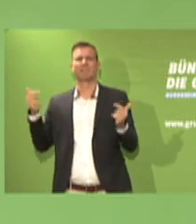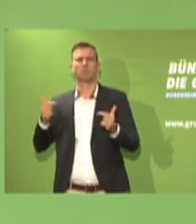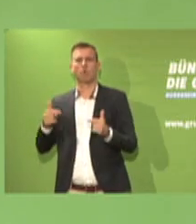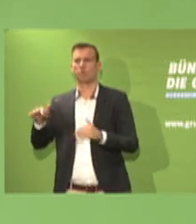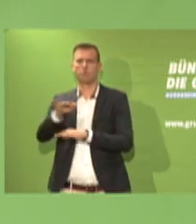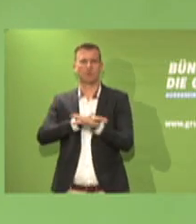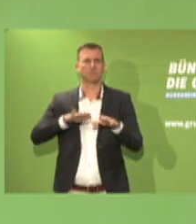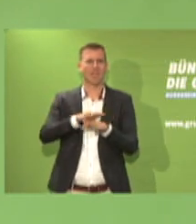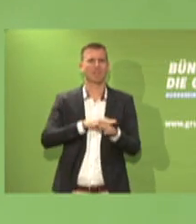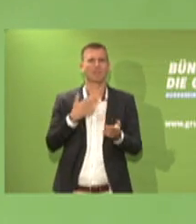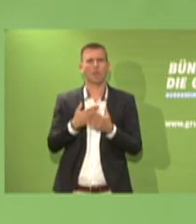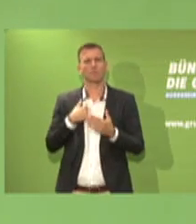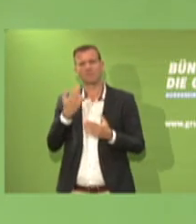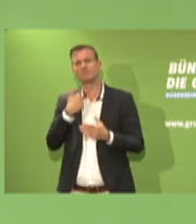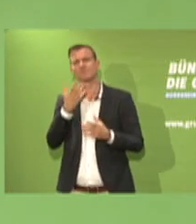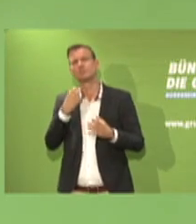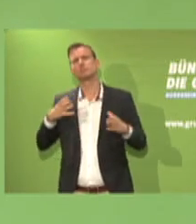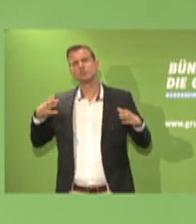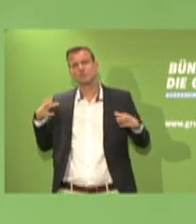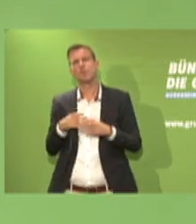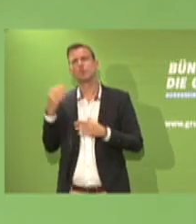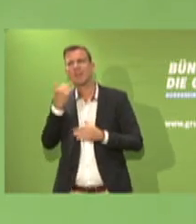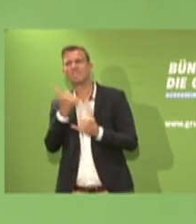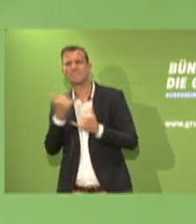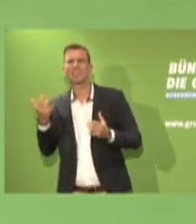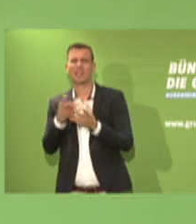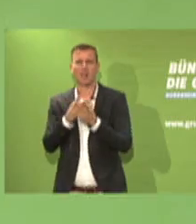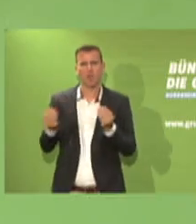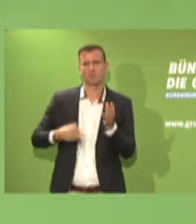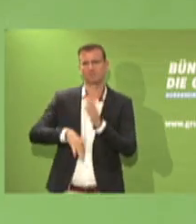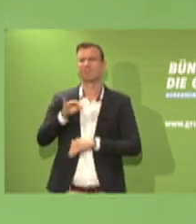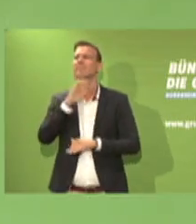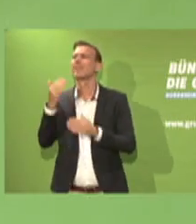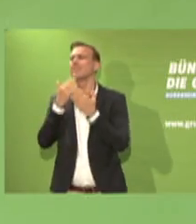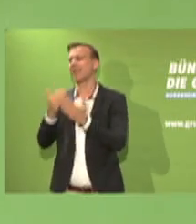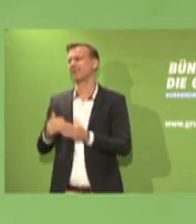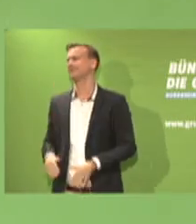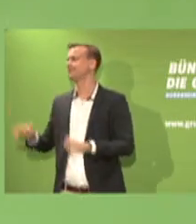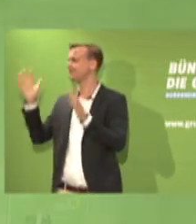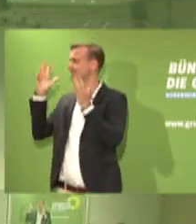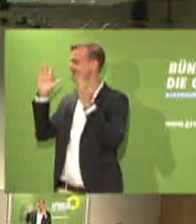werden. Und lass uns gemeinsam gucken, wo der Weg da dann hingehen kann. Dankeschön.